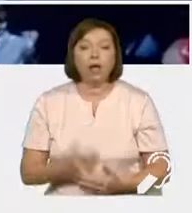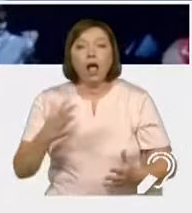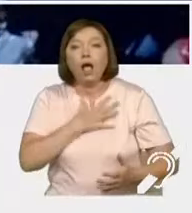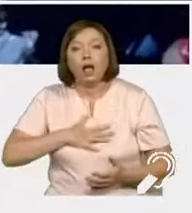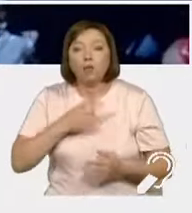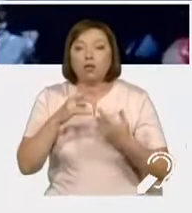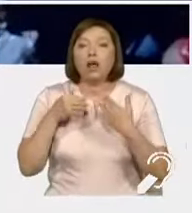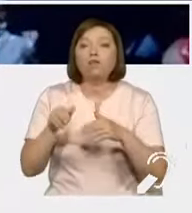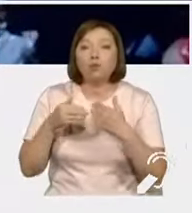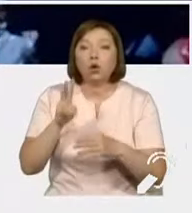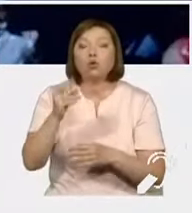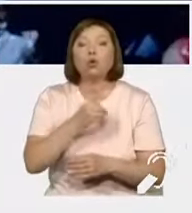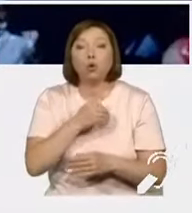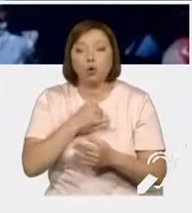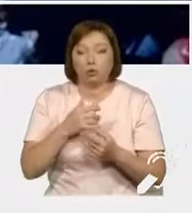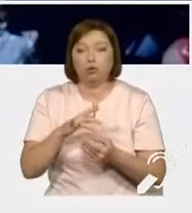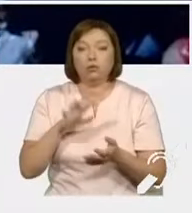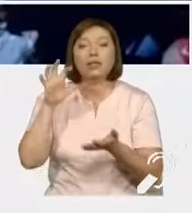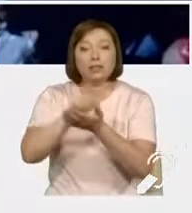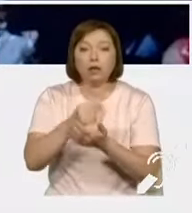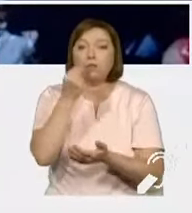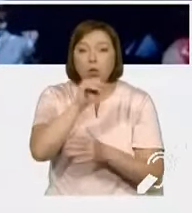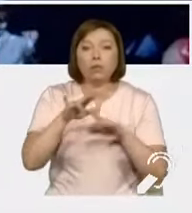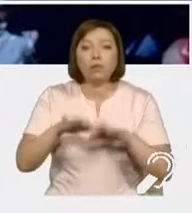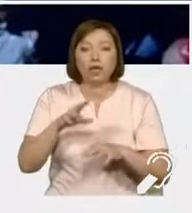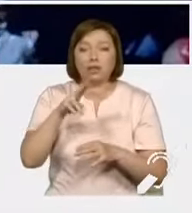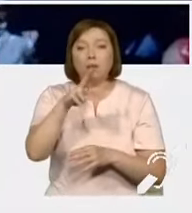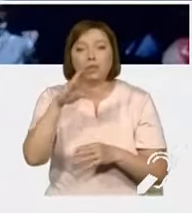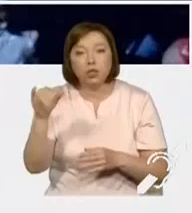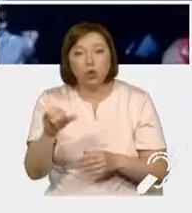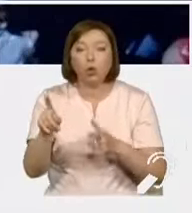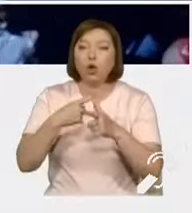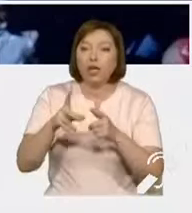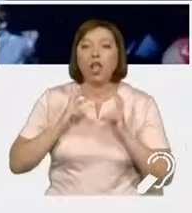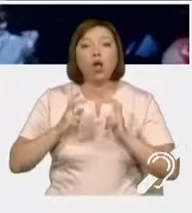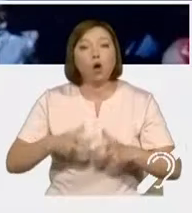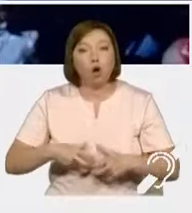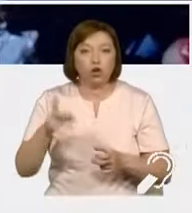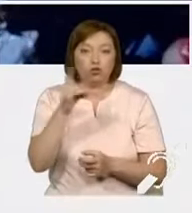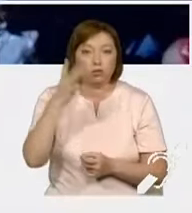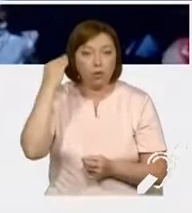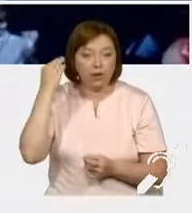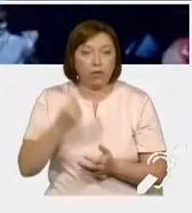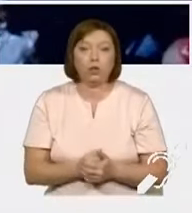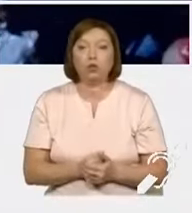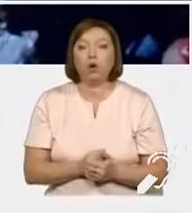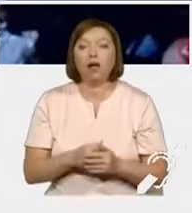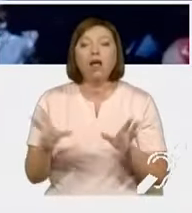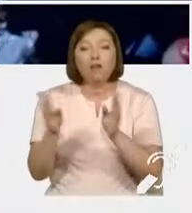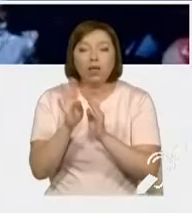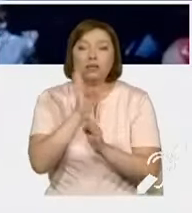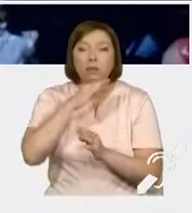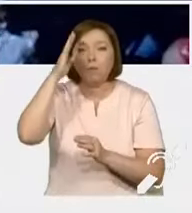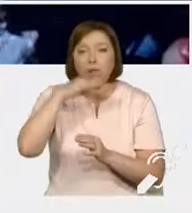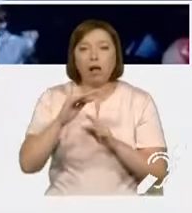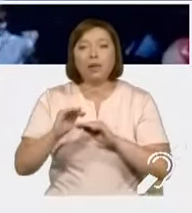Emoții pentru absolvenții care vor să prindă un loc bun la centrele de excelență sau la colegiile din Republica Moldova. Alături de